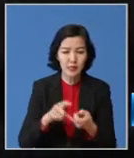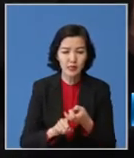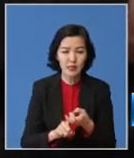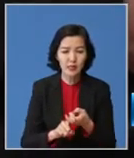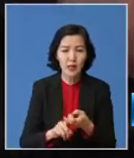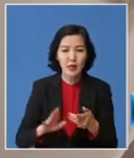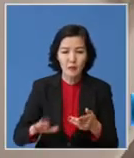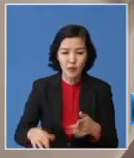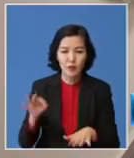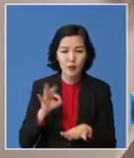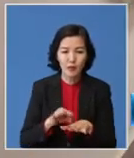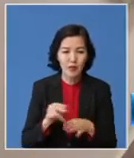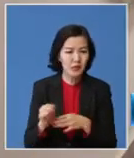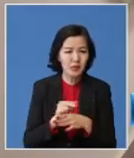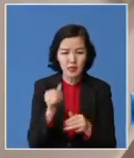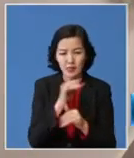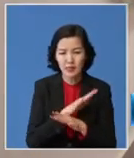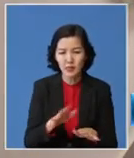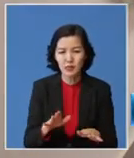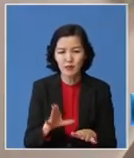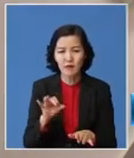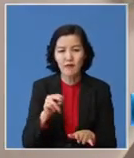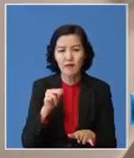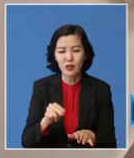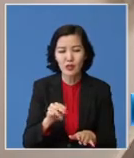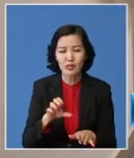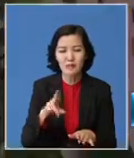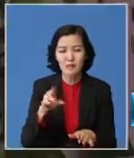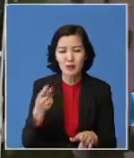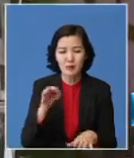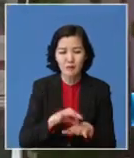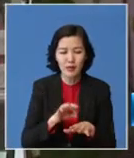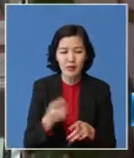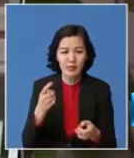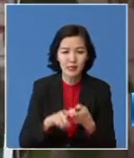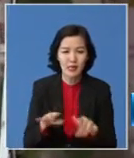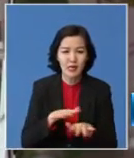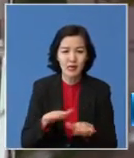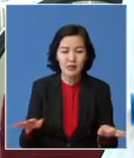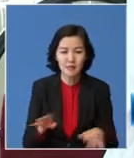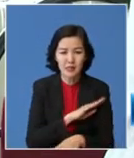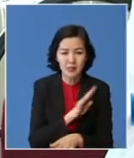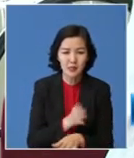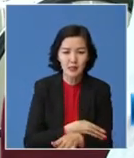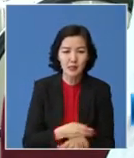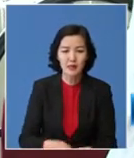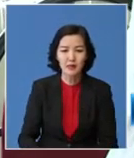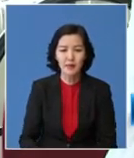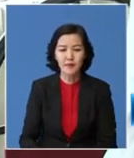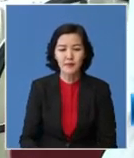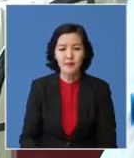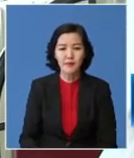ВИЧ-инфекции. Неизлечимая болезнь вмешалась в жизнь более 1000 казахстанцев и распространяется с устрашающей силой.